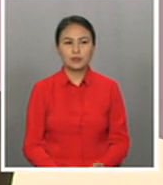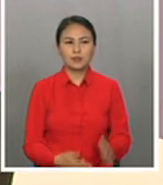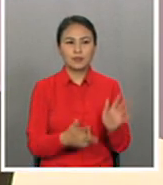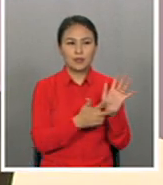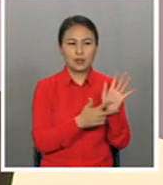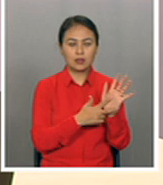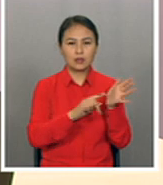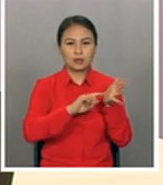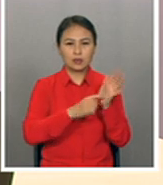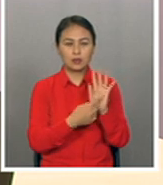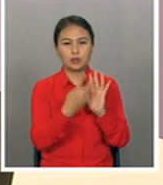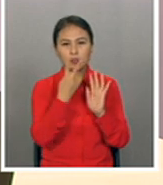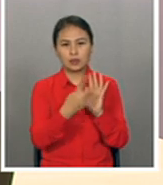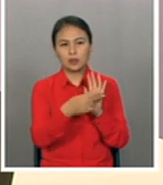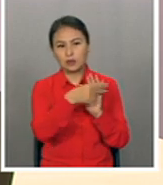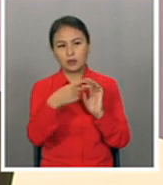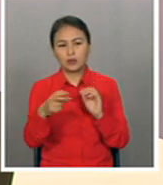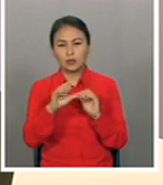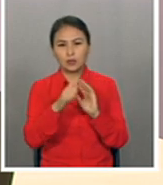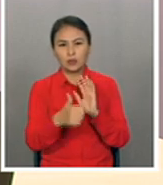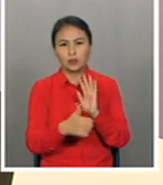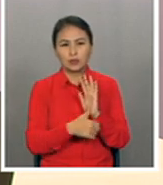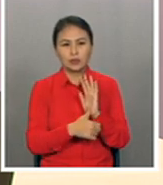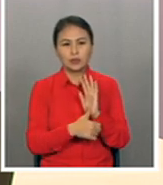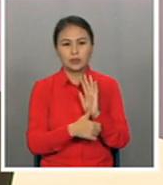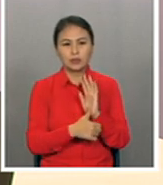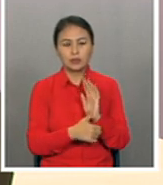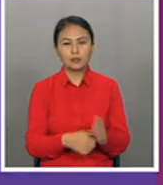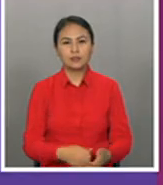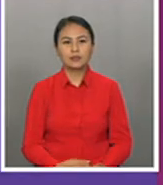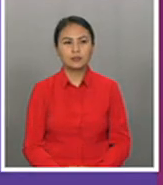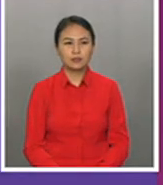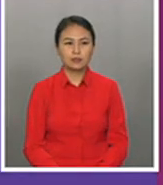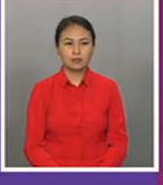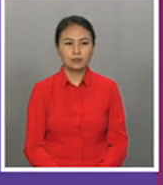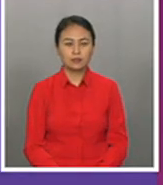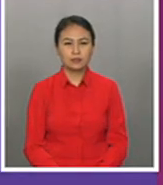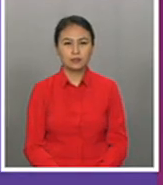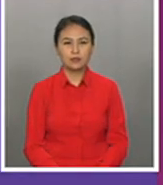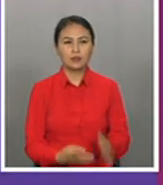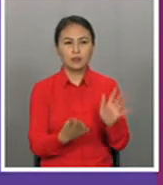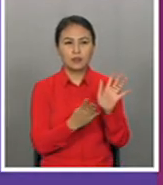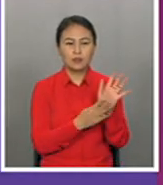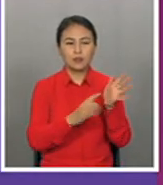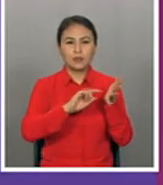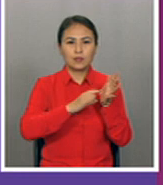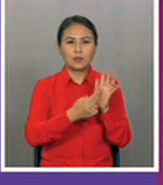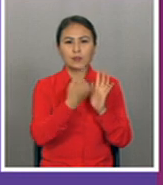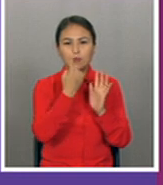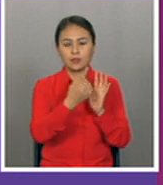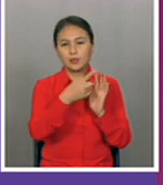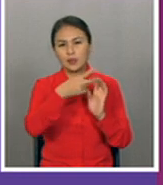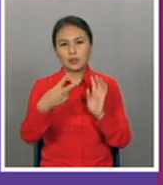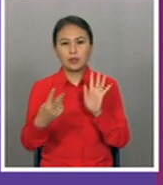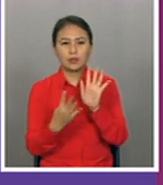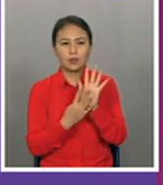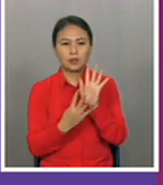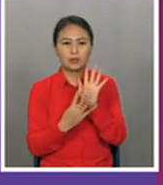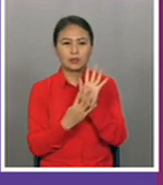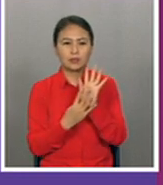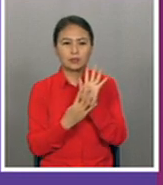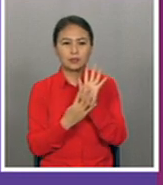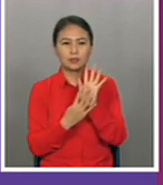8 пен 2-нің көбейтіндісінің мәні 16-ға тең болады. 9 пен 1-дің көбейтіндісінің